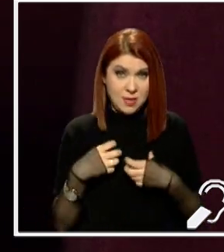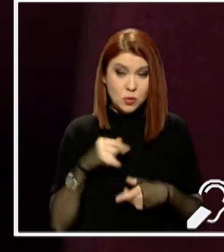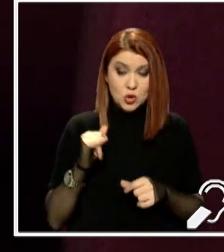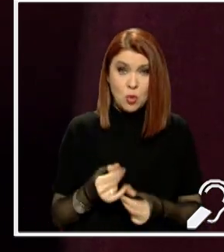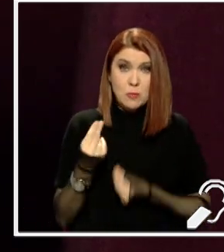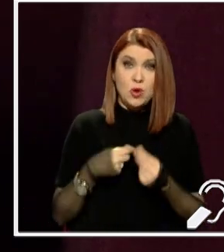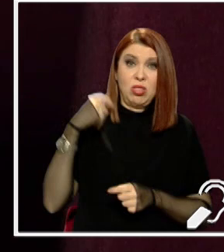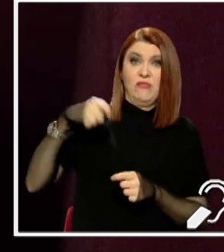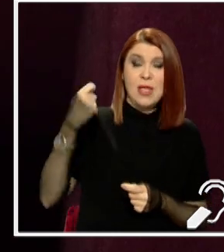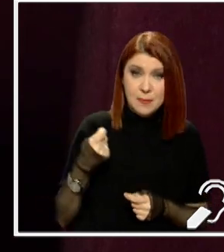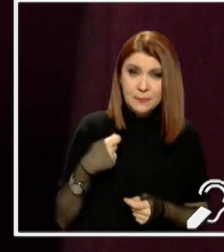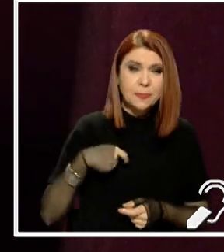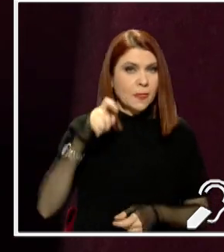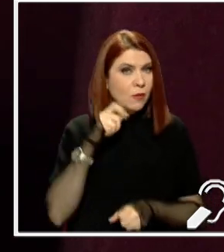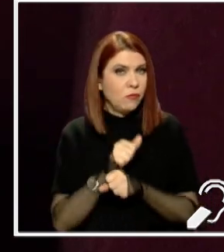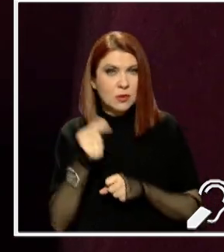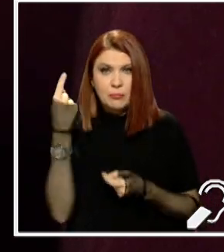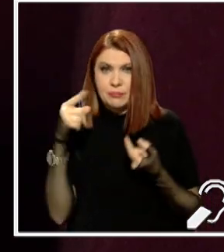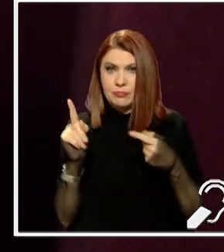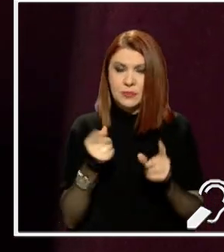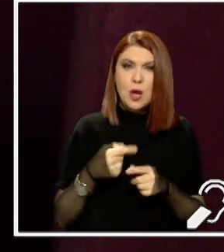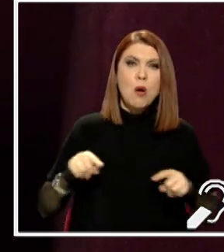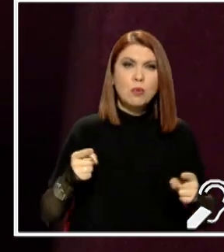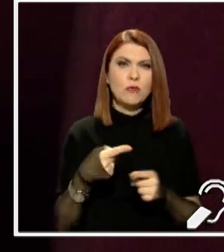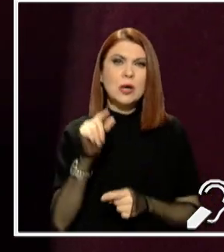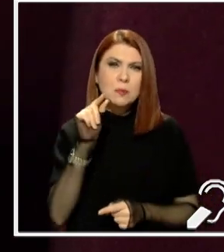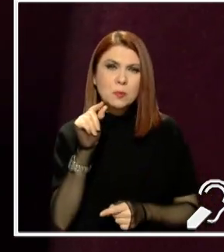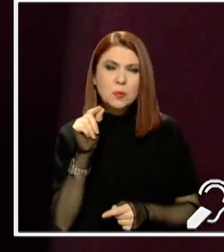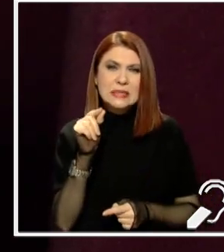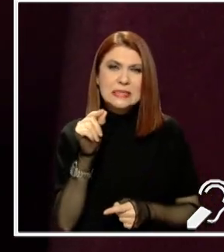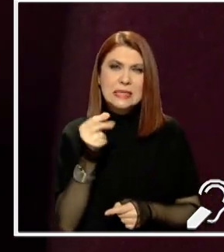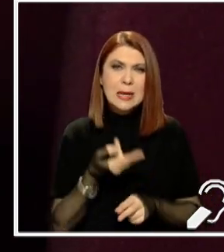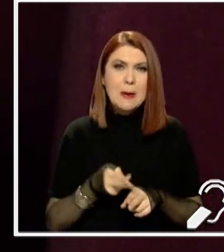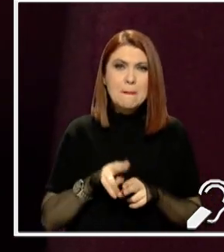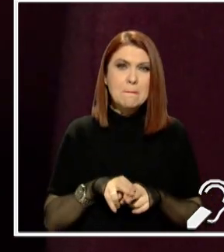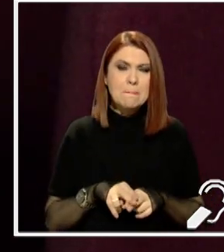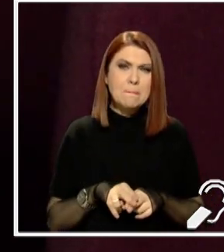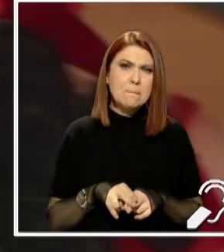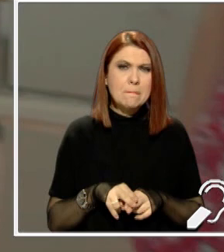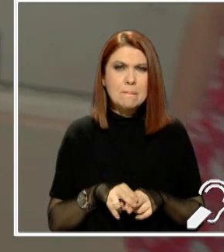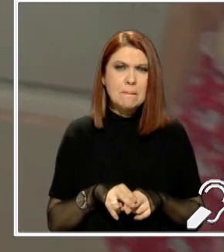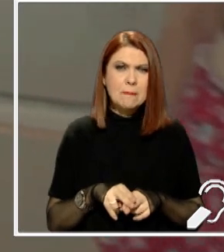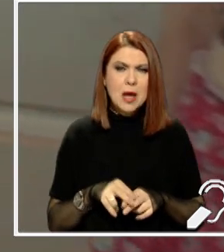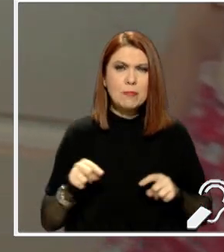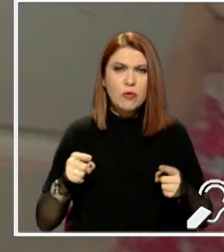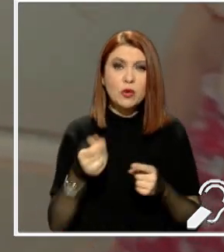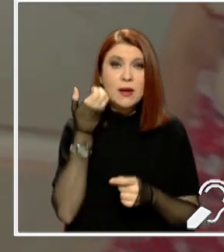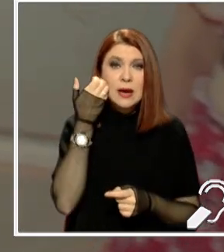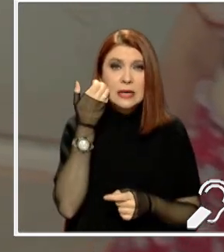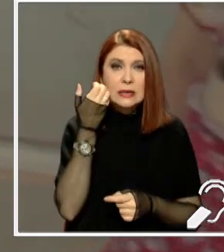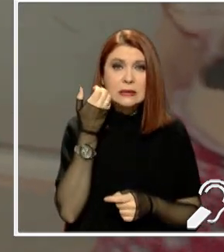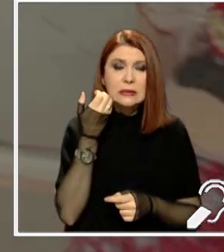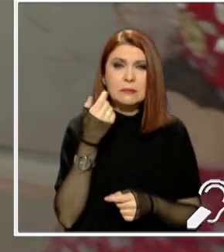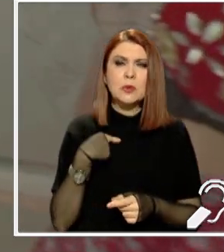jucat film și mi s-a părut foarte diferit. Provocarea a fost puțin mai, aș putea spune, mai puțin provocant atunci când am cântat, pentru că